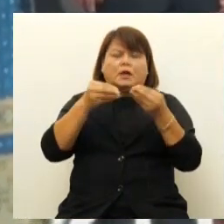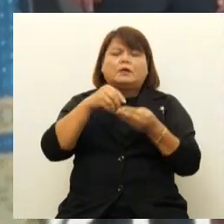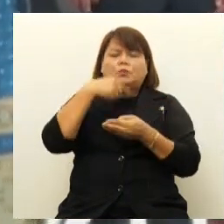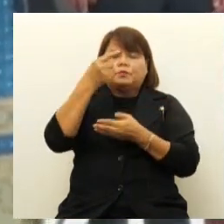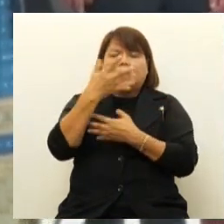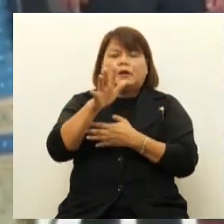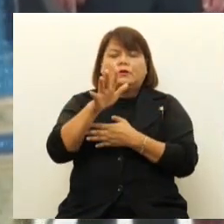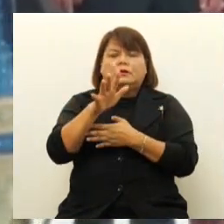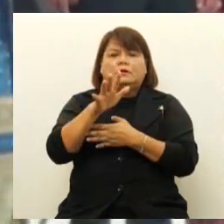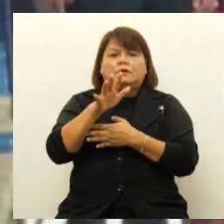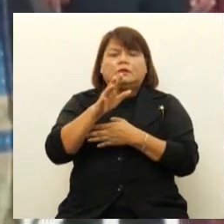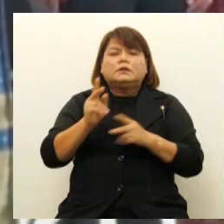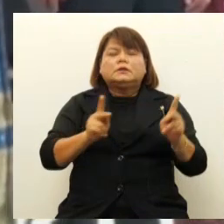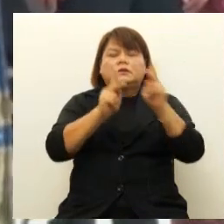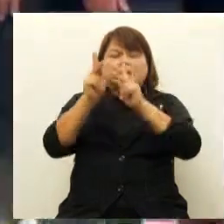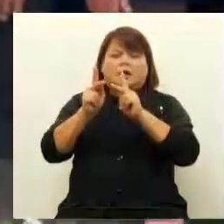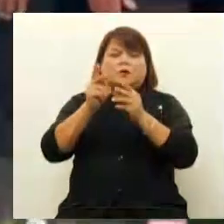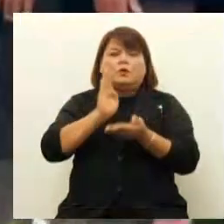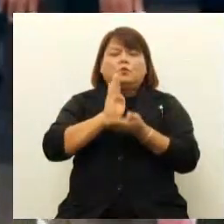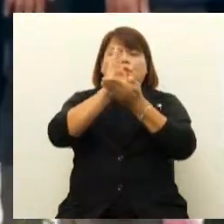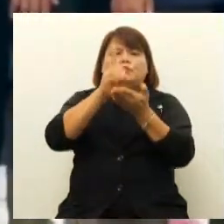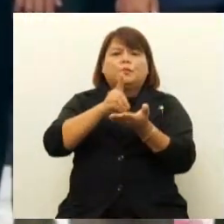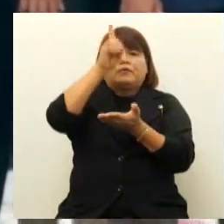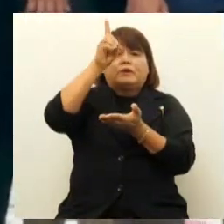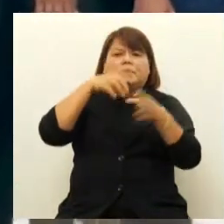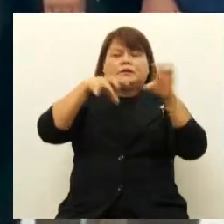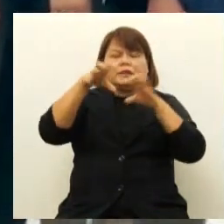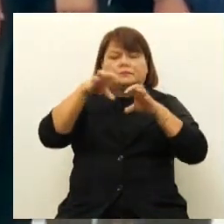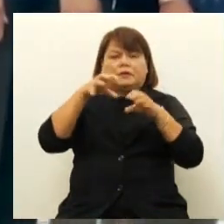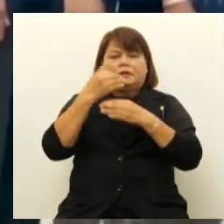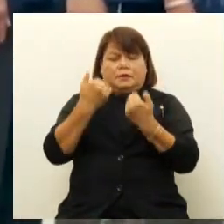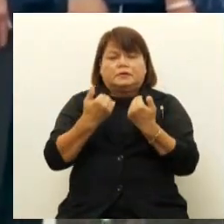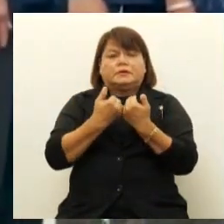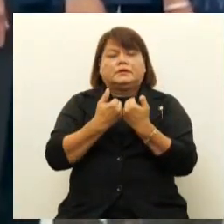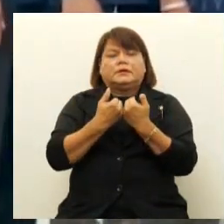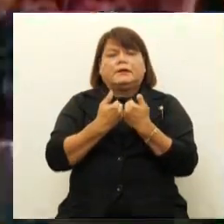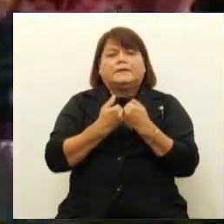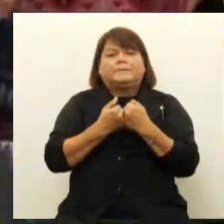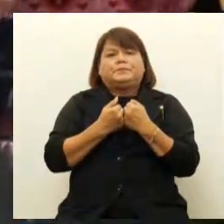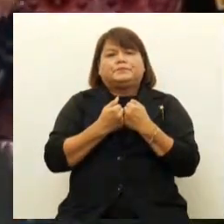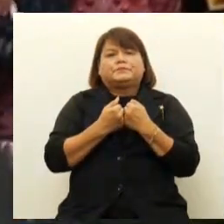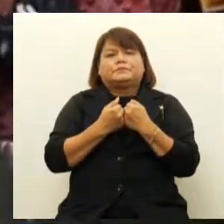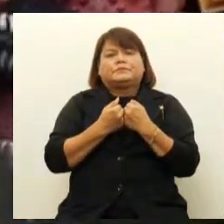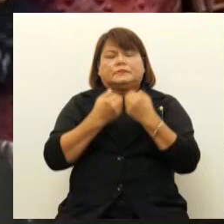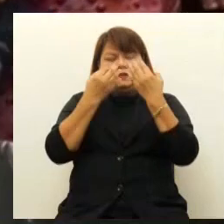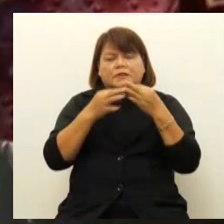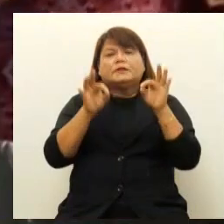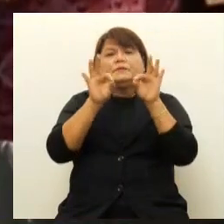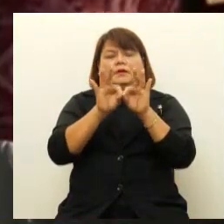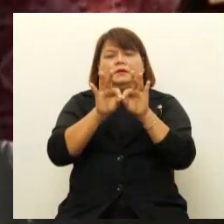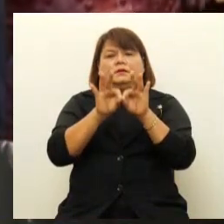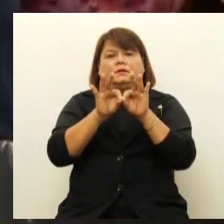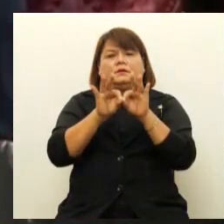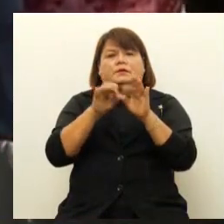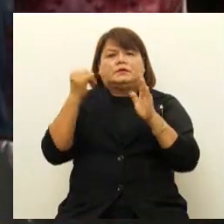ครับกิจกรรมบุญบั้งไฟจัดมาที่อำเภอท่าตะเกียบหลายสิบปีแล้วที่สำคัญจังหวัด